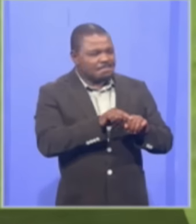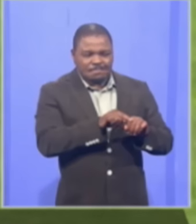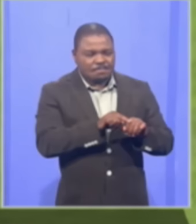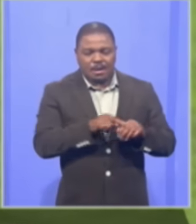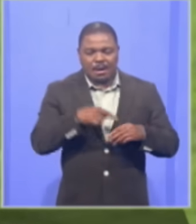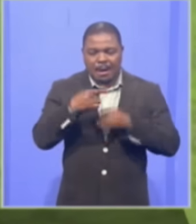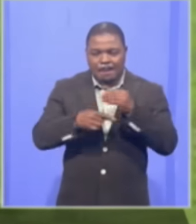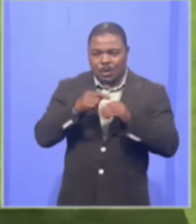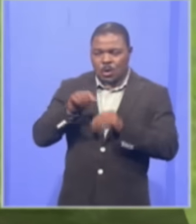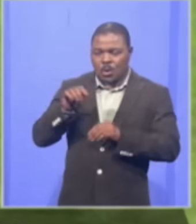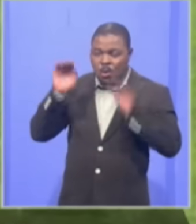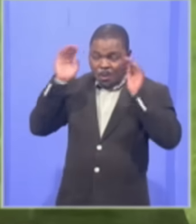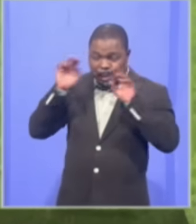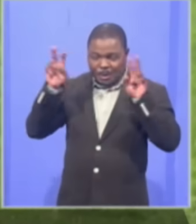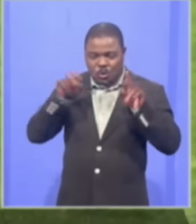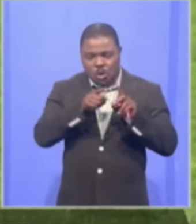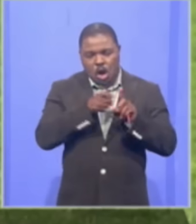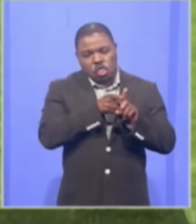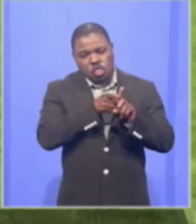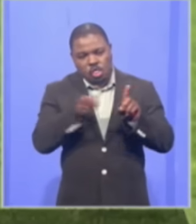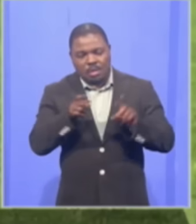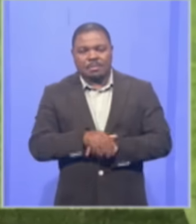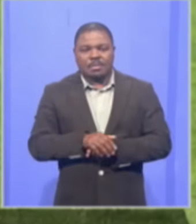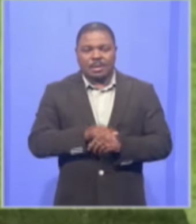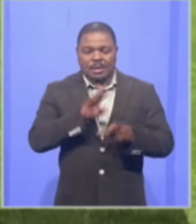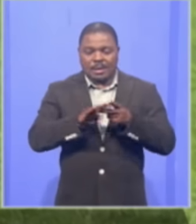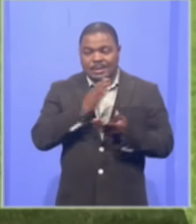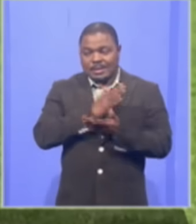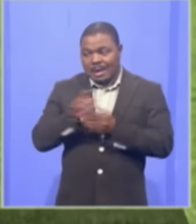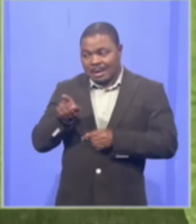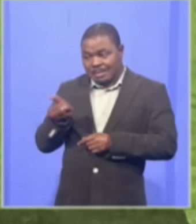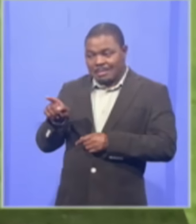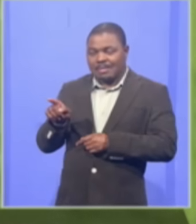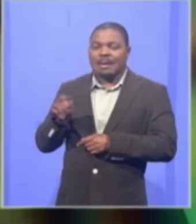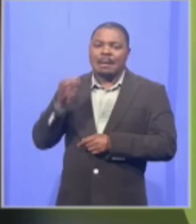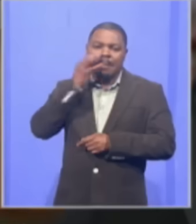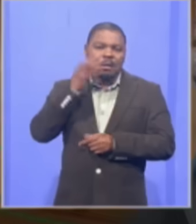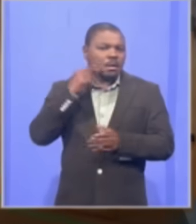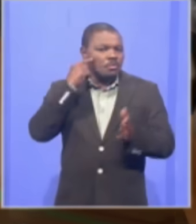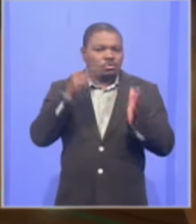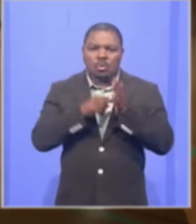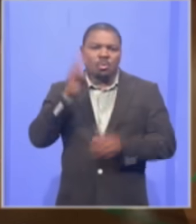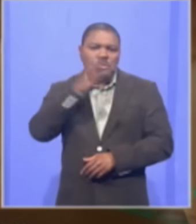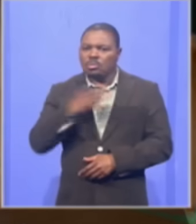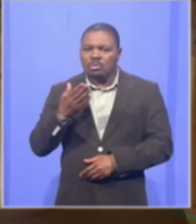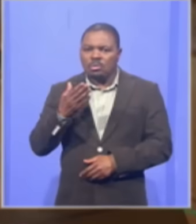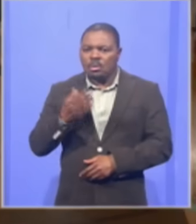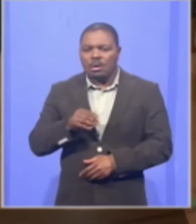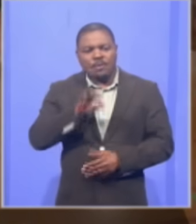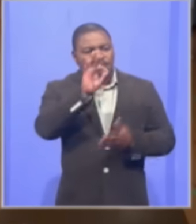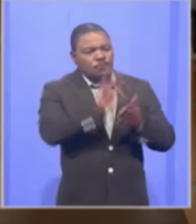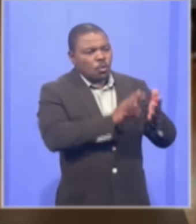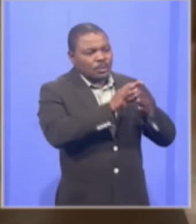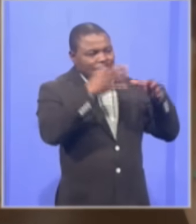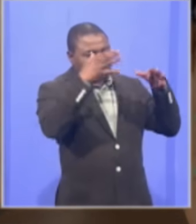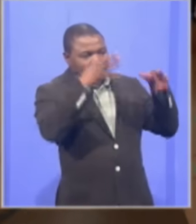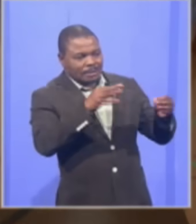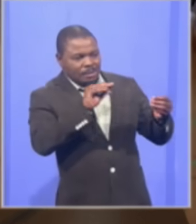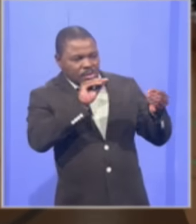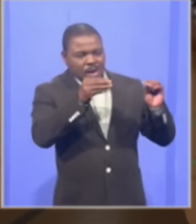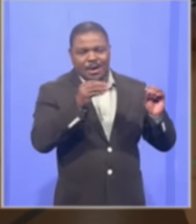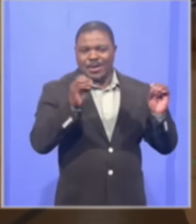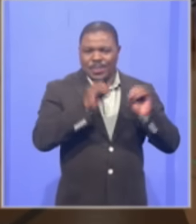Obama. Bahlanka lehlakore la Obama ba bolela ha ba eso bone bopaki ba ho hena ha sephetho sa dikgetho mme ebile dikgetho